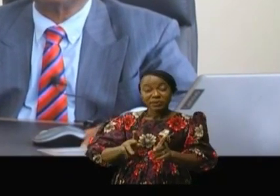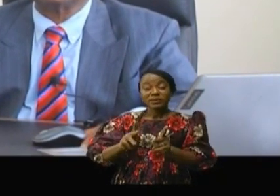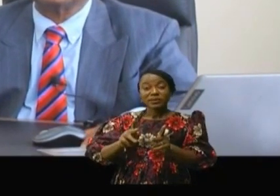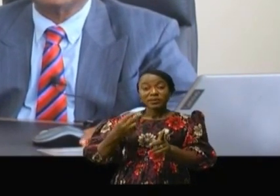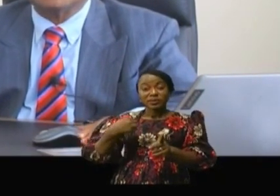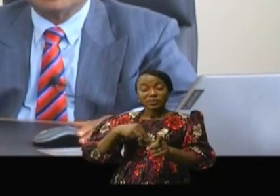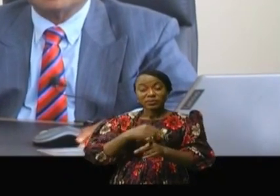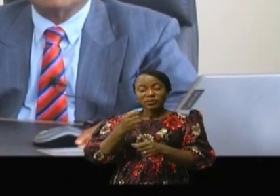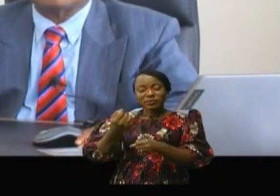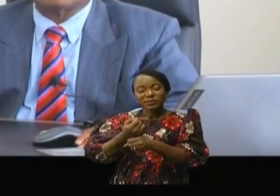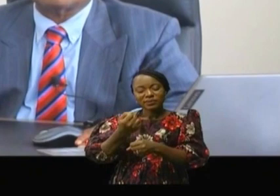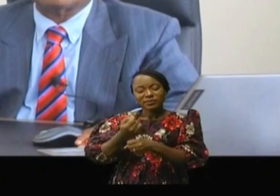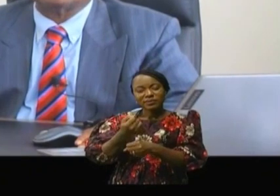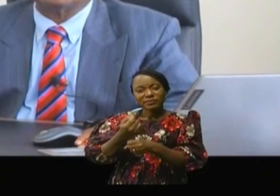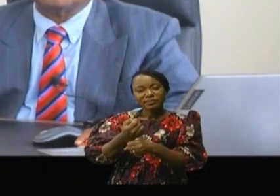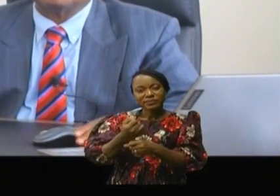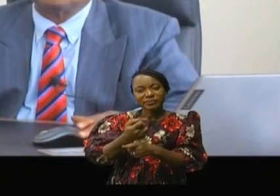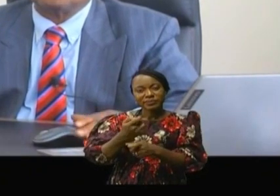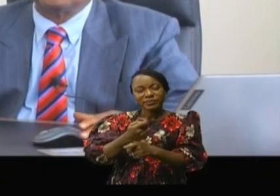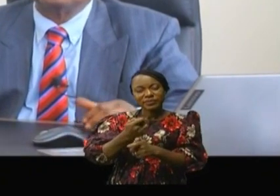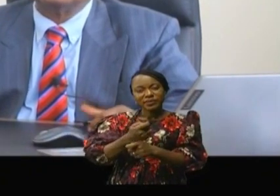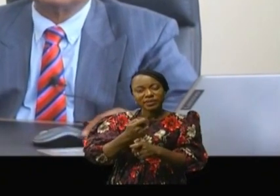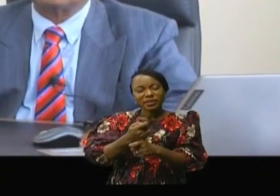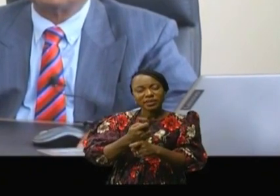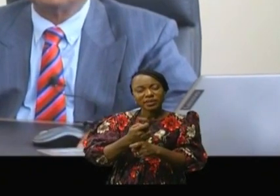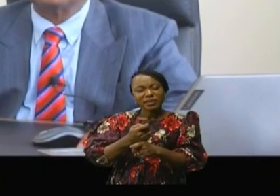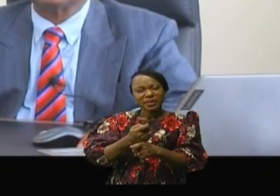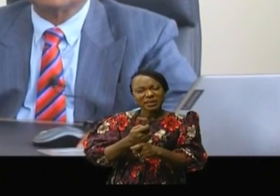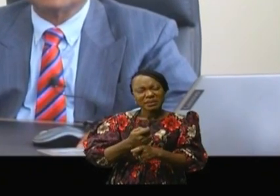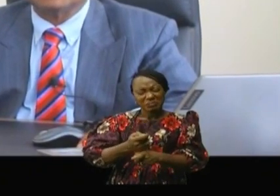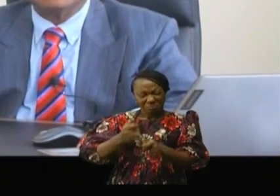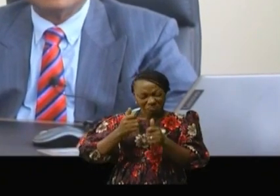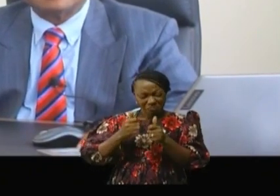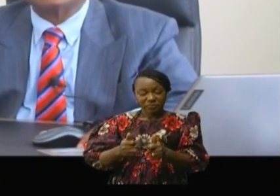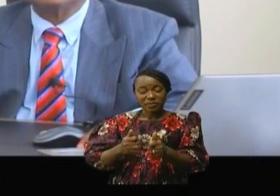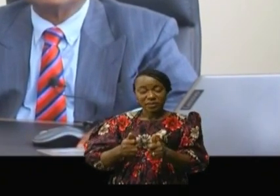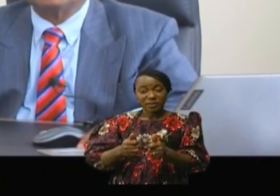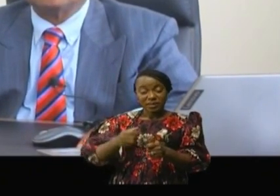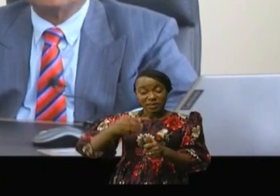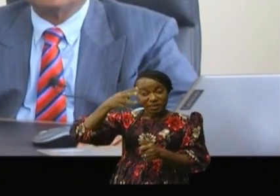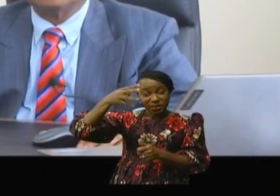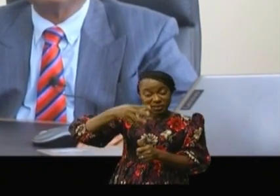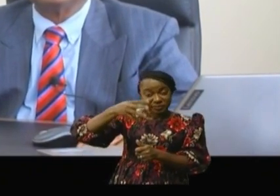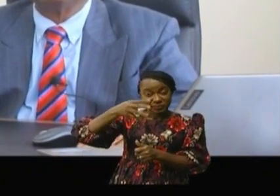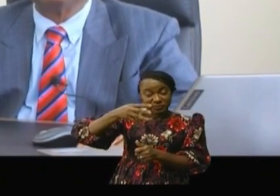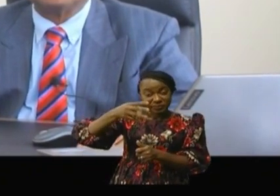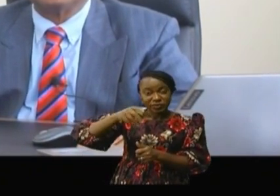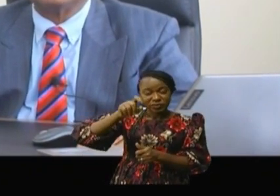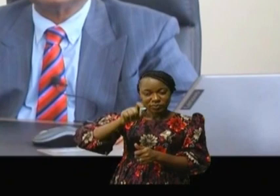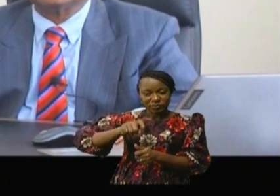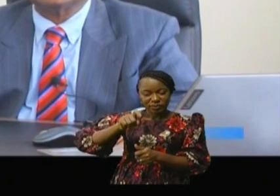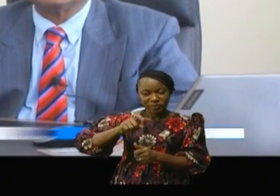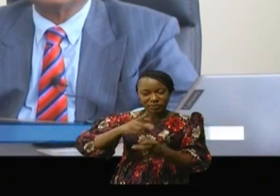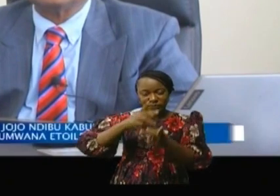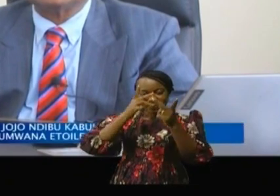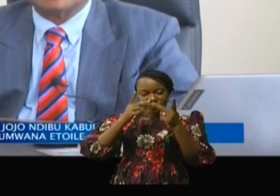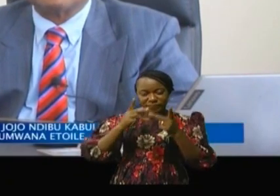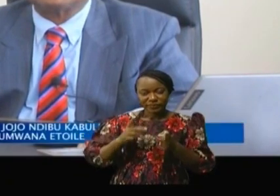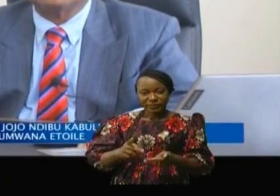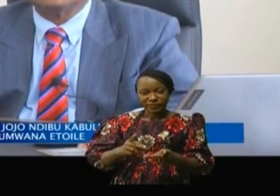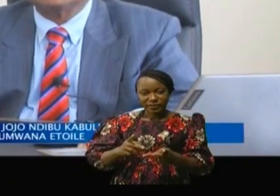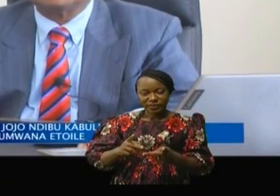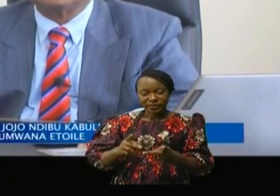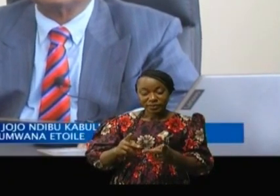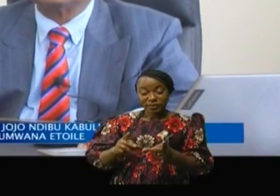pouvoir fonctionner de manière beaucoup plus harmonieuse. Et quatrièmement, il fallait valoriser le